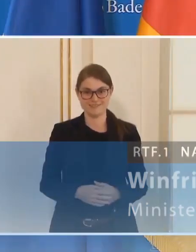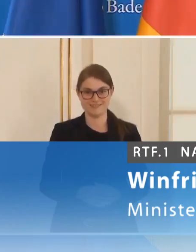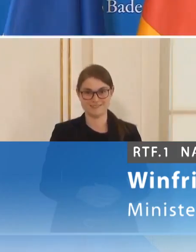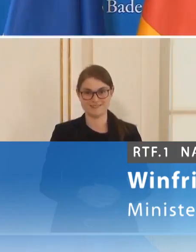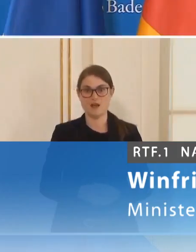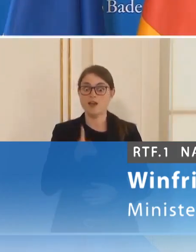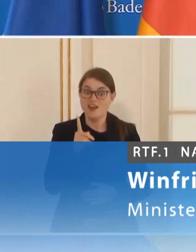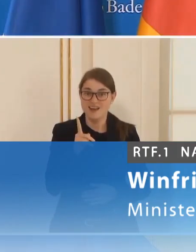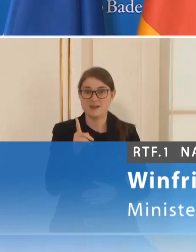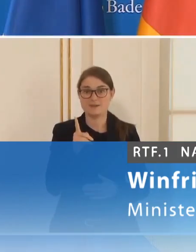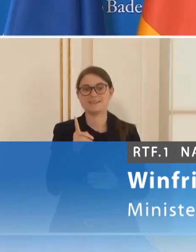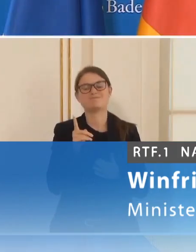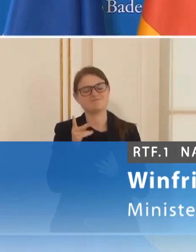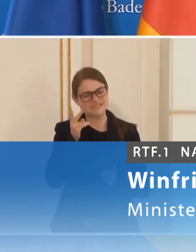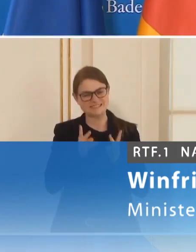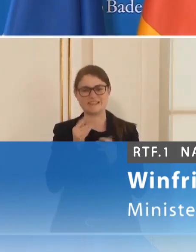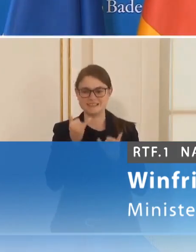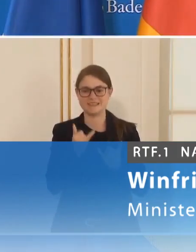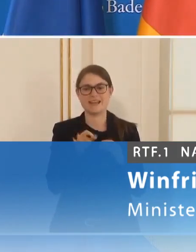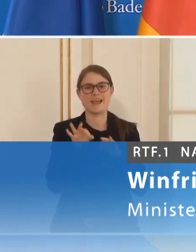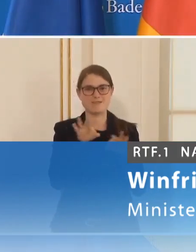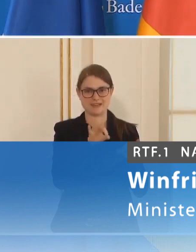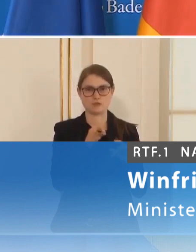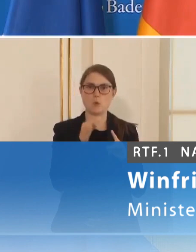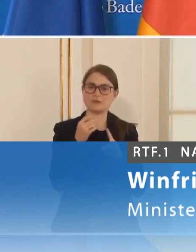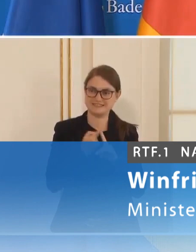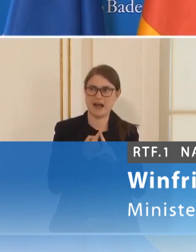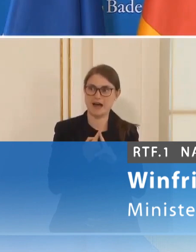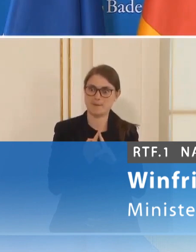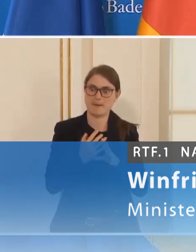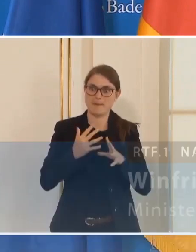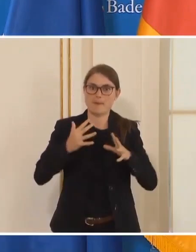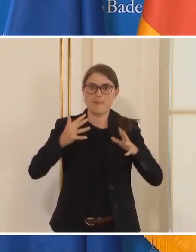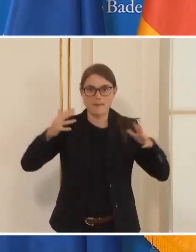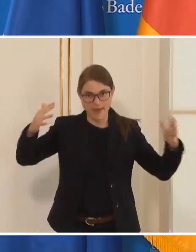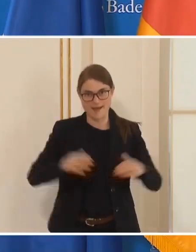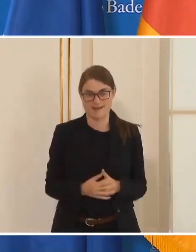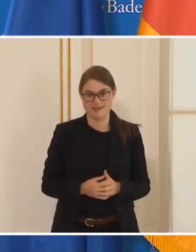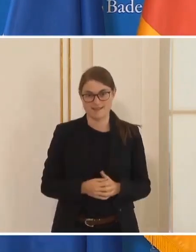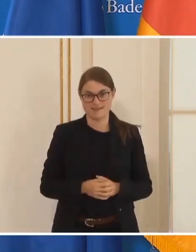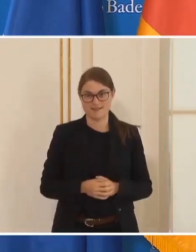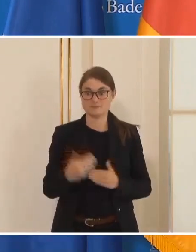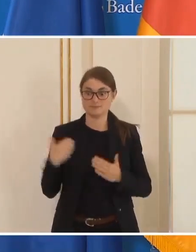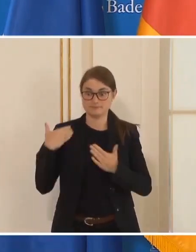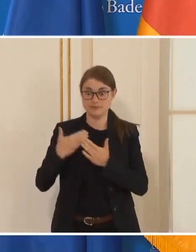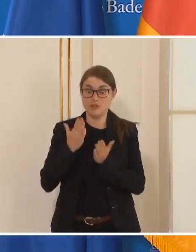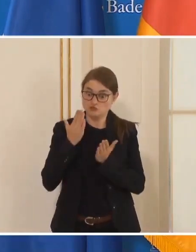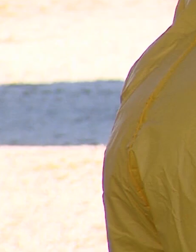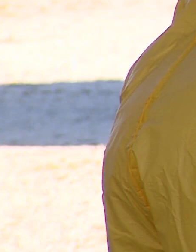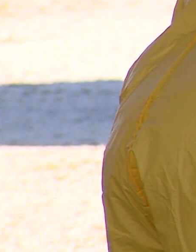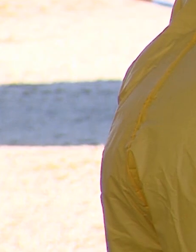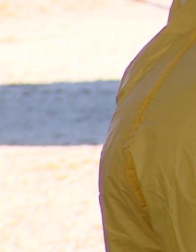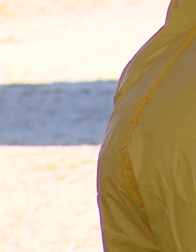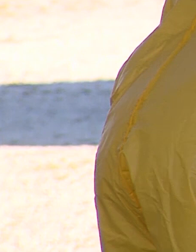steigen nun die Infektionszahlen wieder stark an. Inzwischen haben sie ein gefährliches Niveau erreicht.